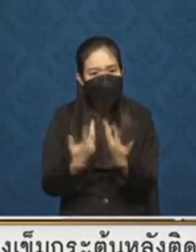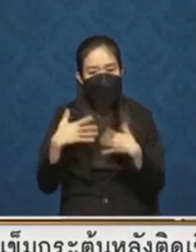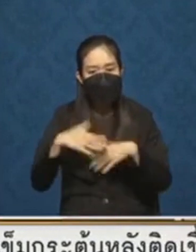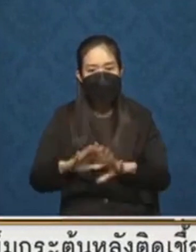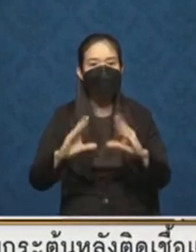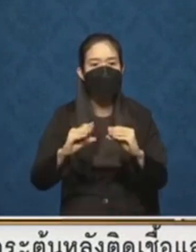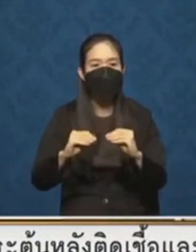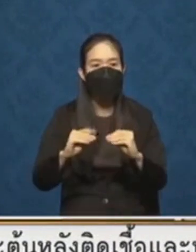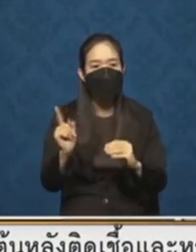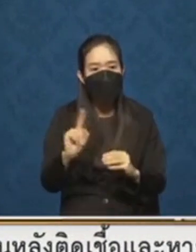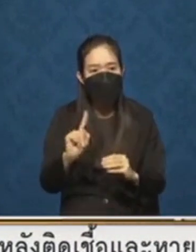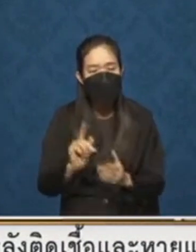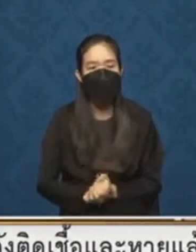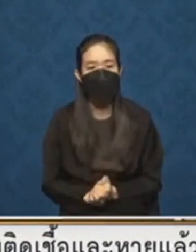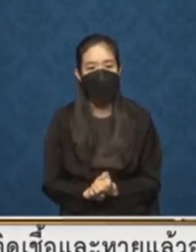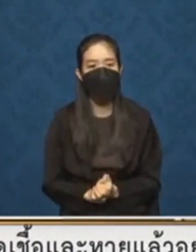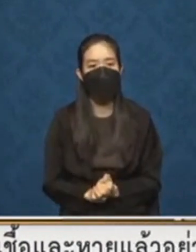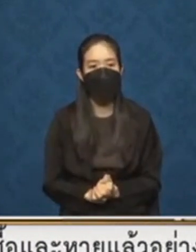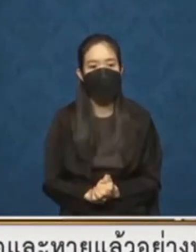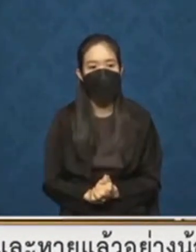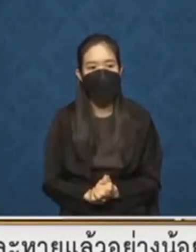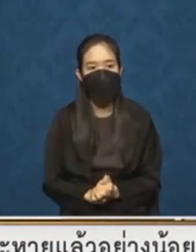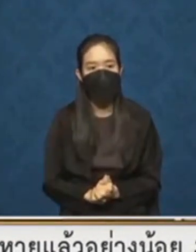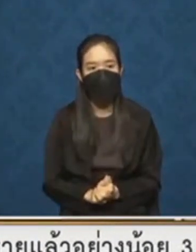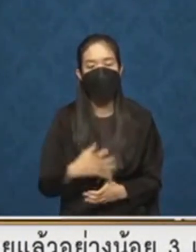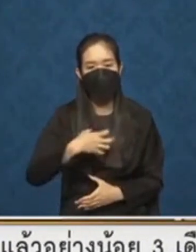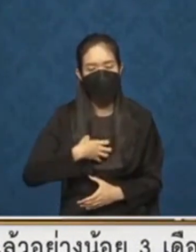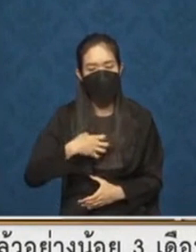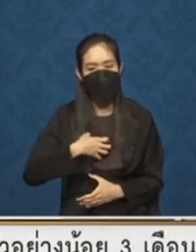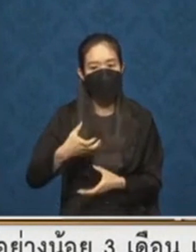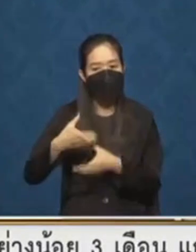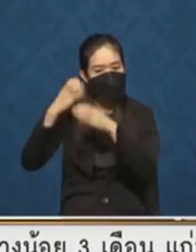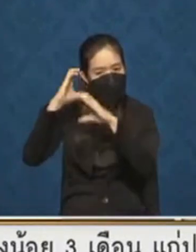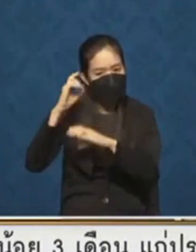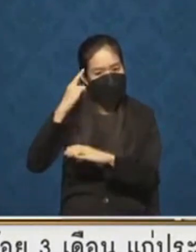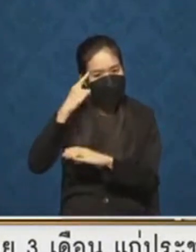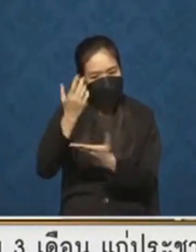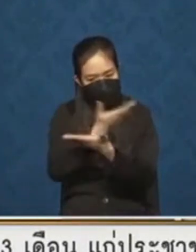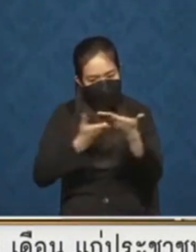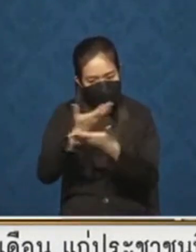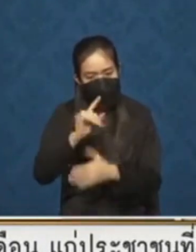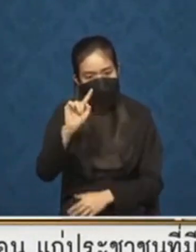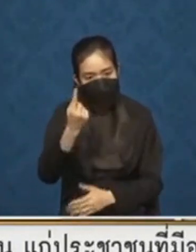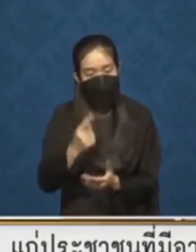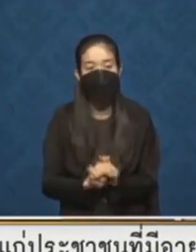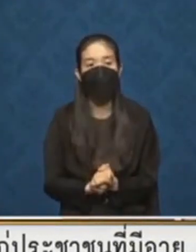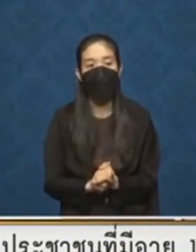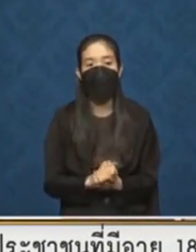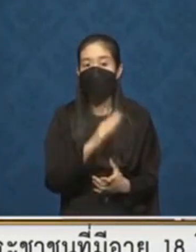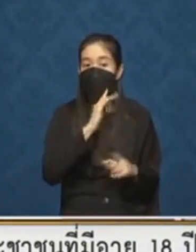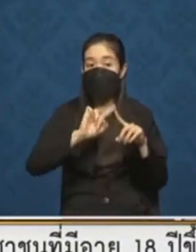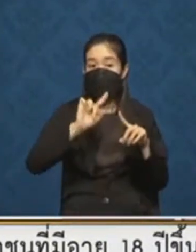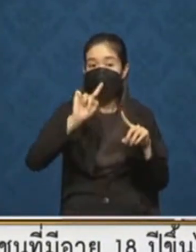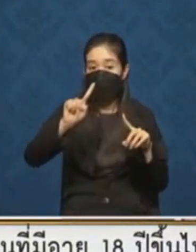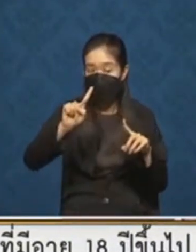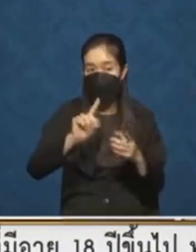่วนสภาถือวเปการทำลความมนคงของสภา ผิรธรรมนุผิดกดไม้มาตร 157เท่านั้นลคพเช็กัผู้แซกมาทันที